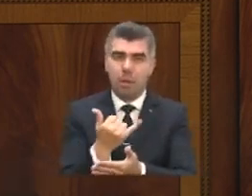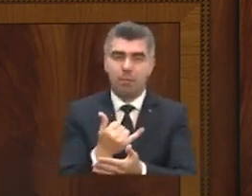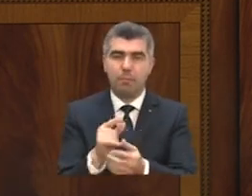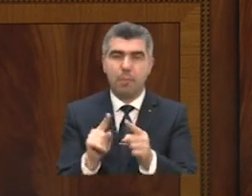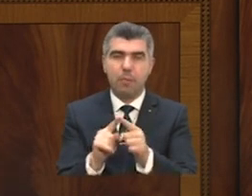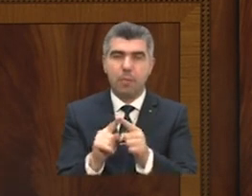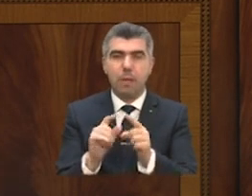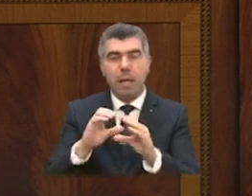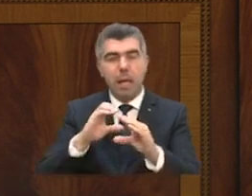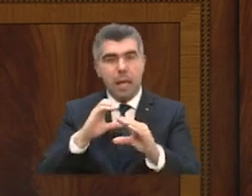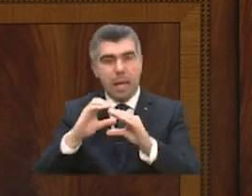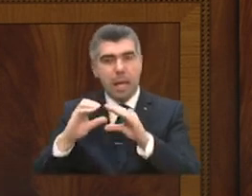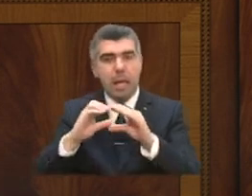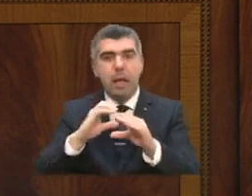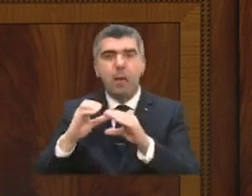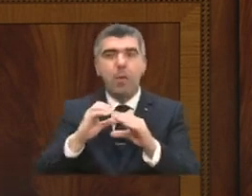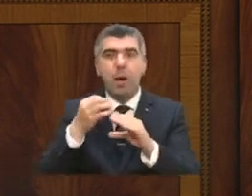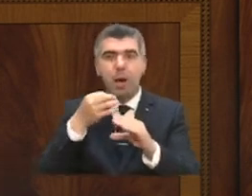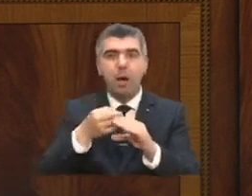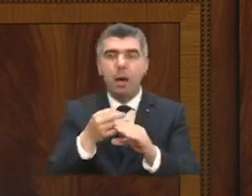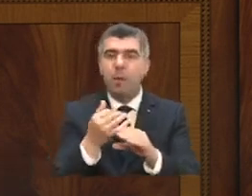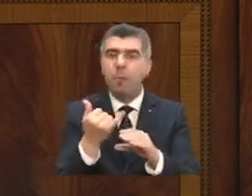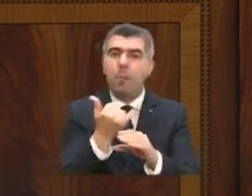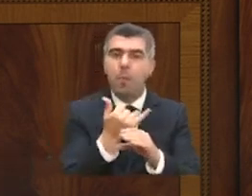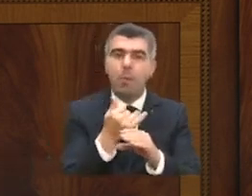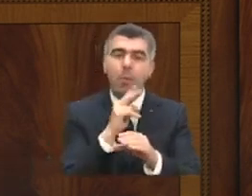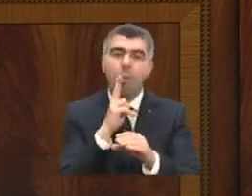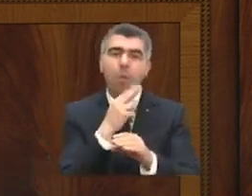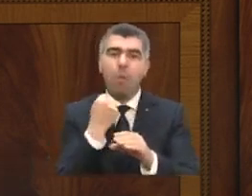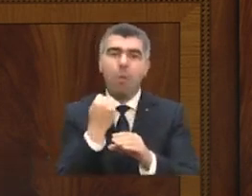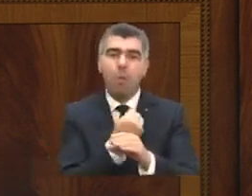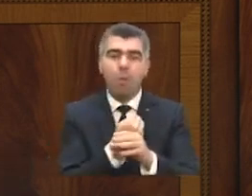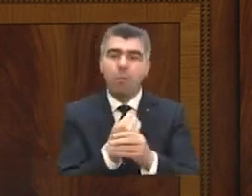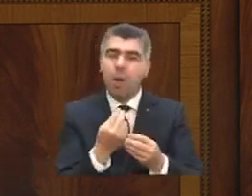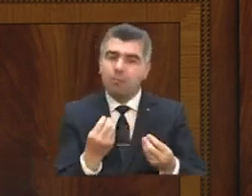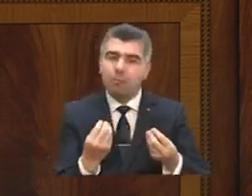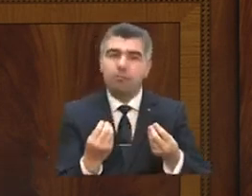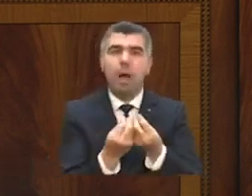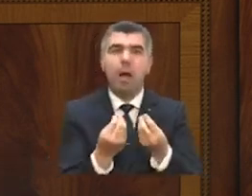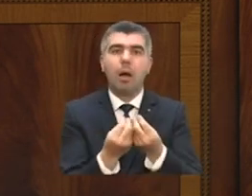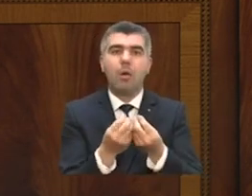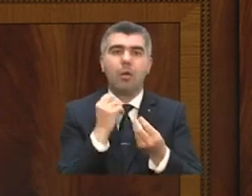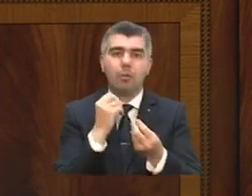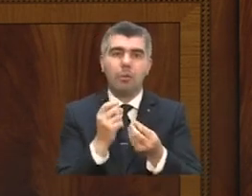دعائم حوار اجتماعي حقيقي بين الحكومة والشركاء الاجتماعيين